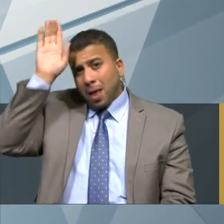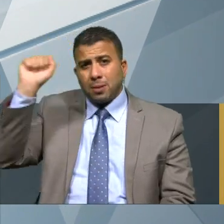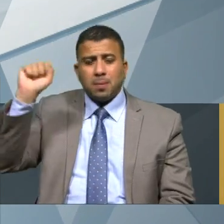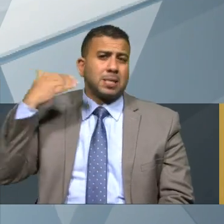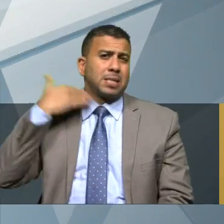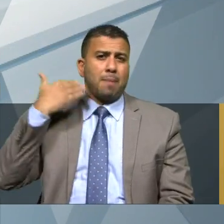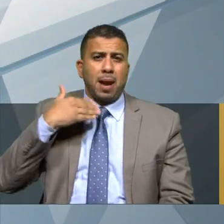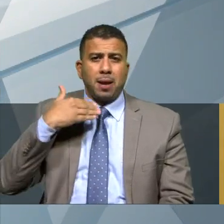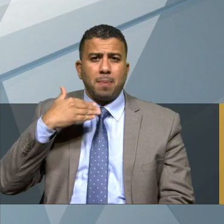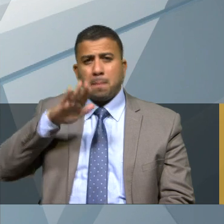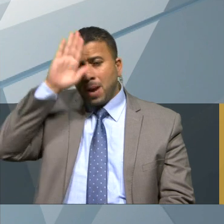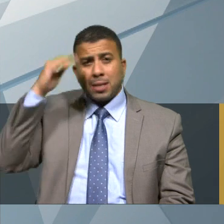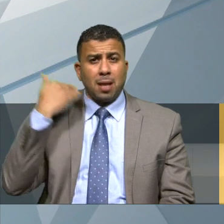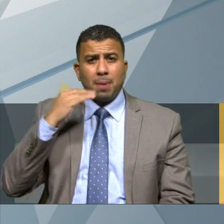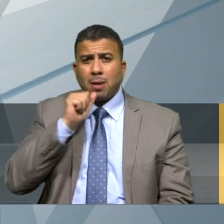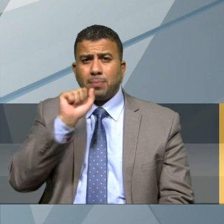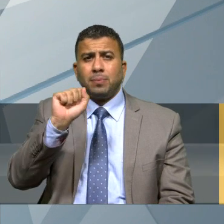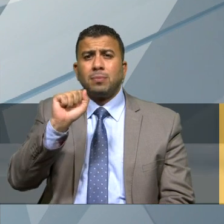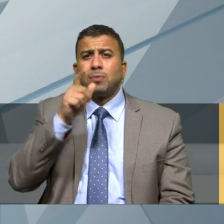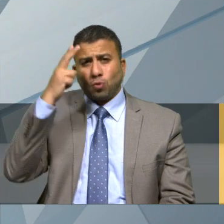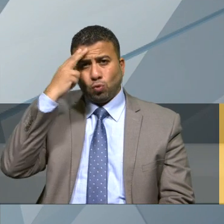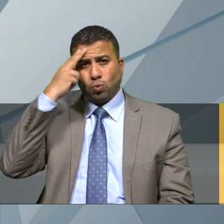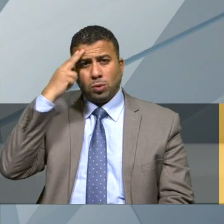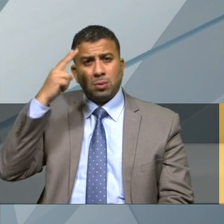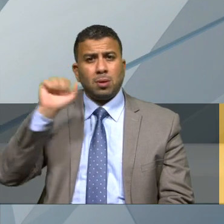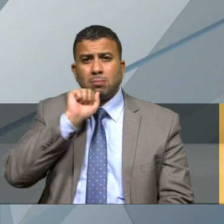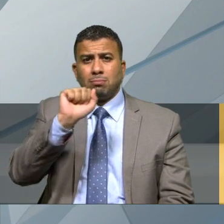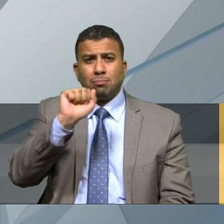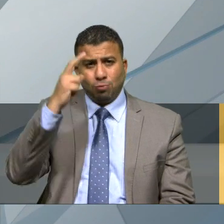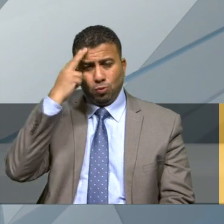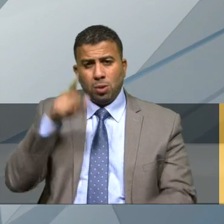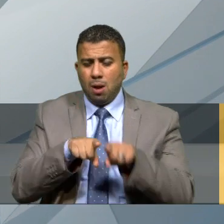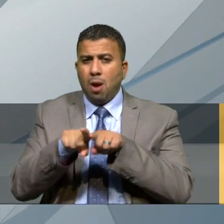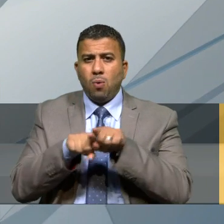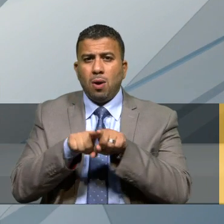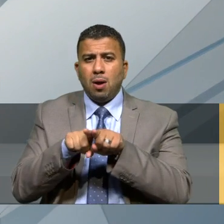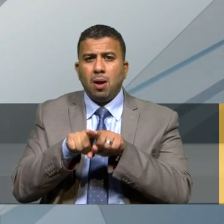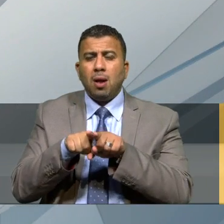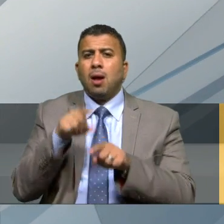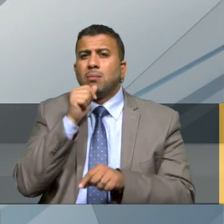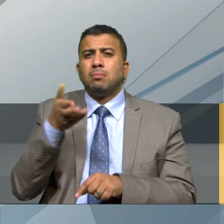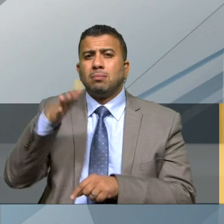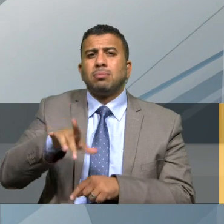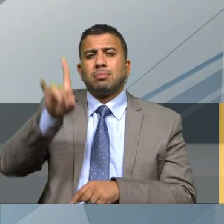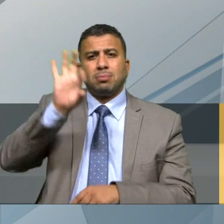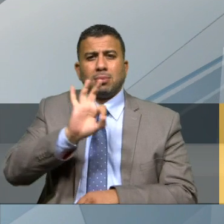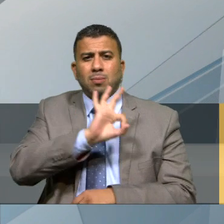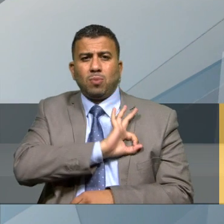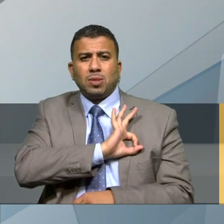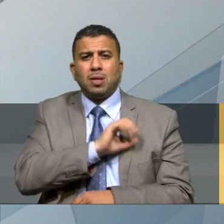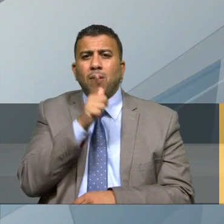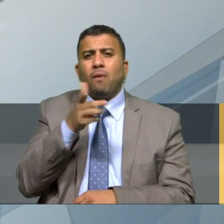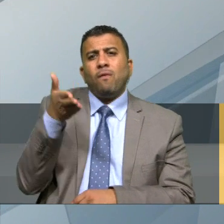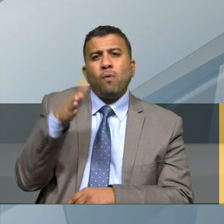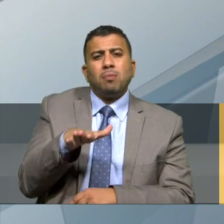الحرمين الشريفين الملك سلمان بن عبد العزيز آل سعود ملك المملكة العربية السعودية الشقيقة. عبر فيها عن